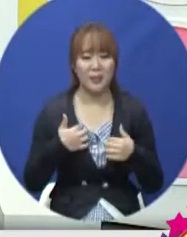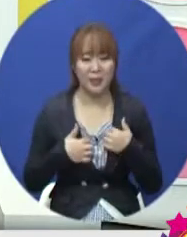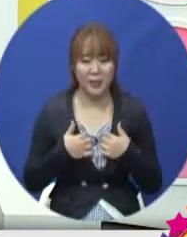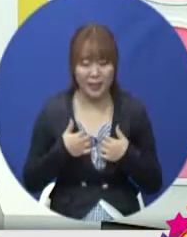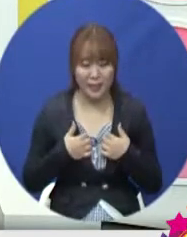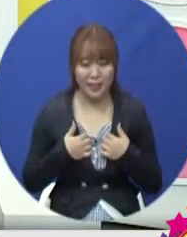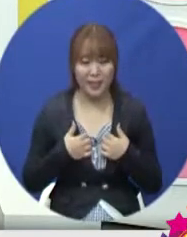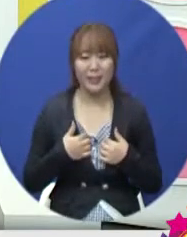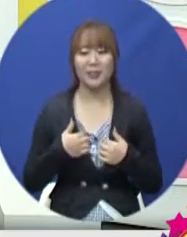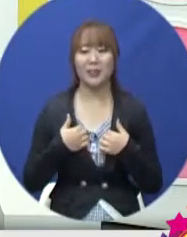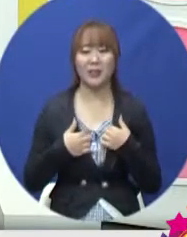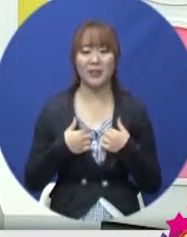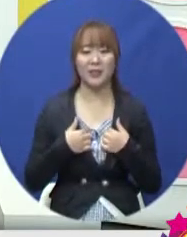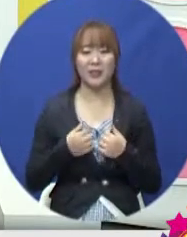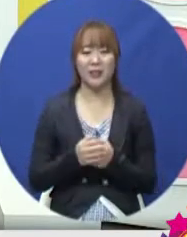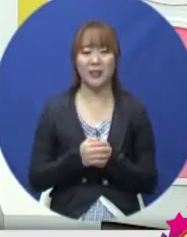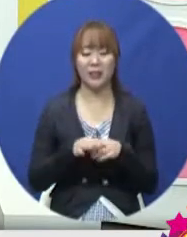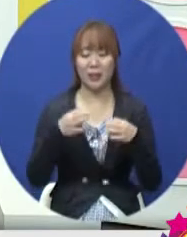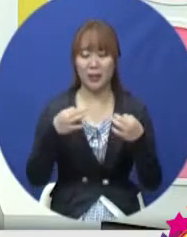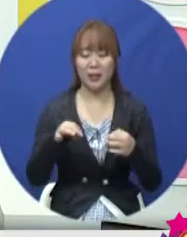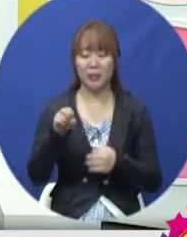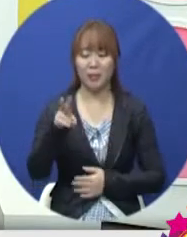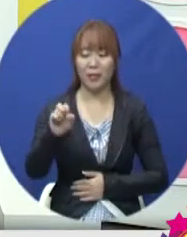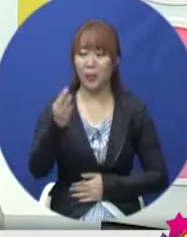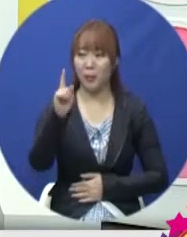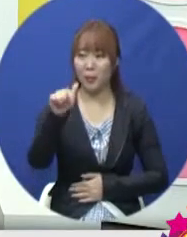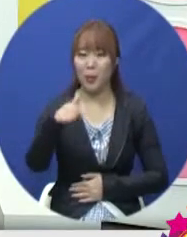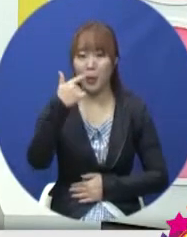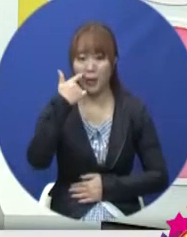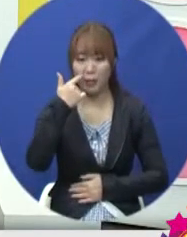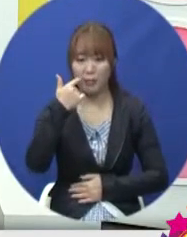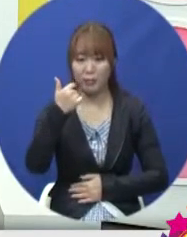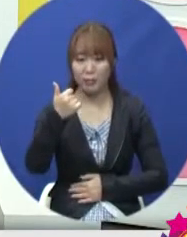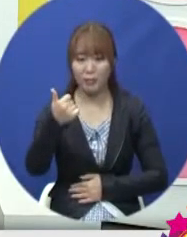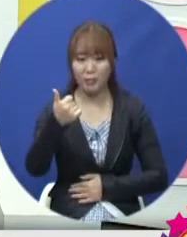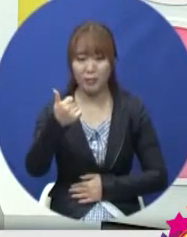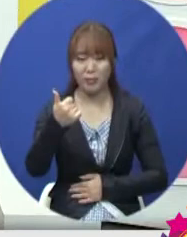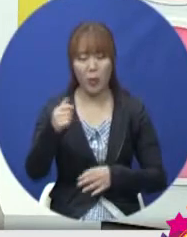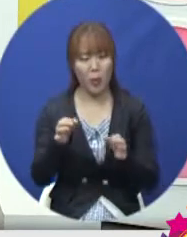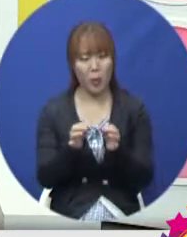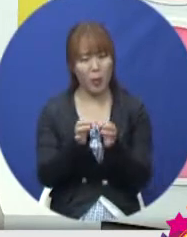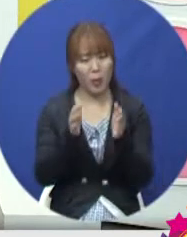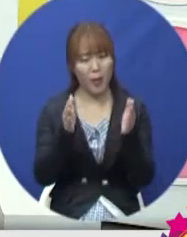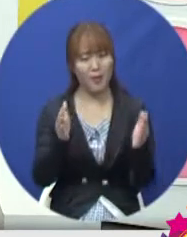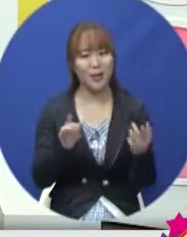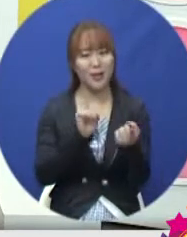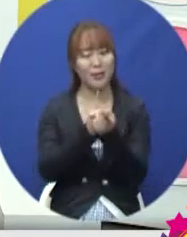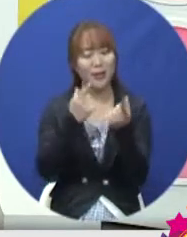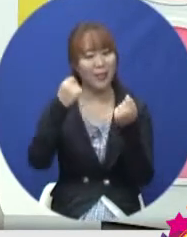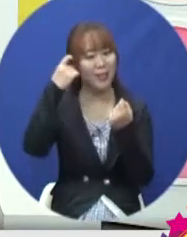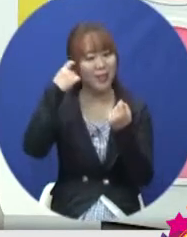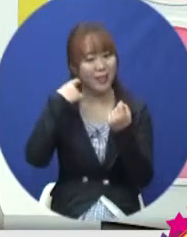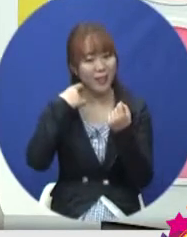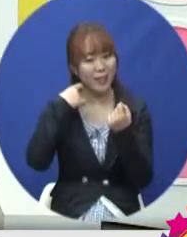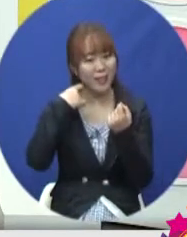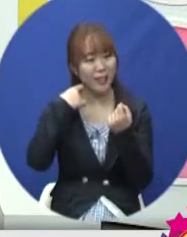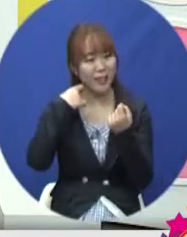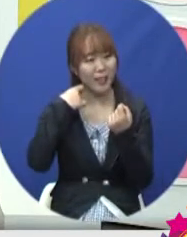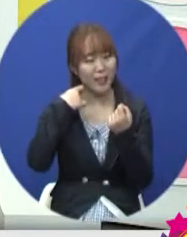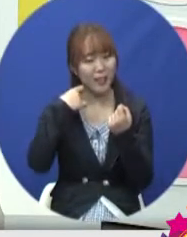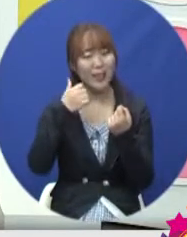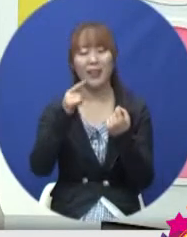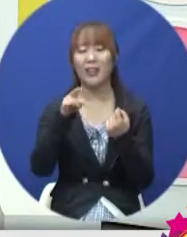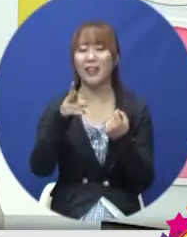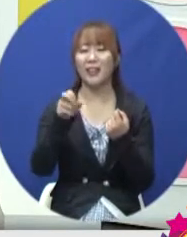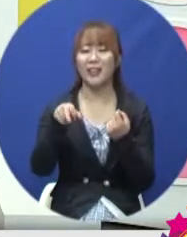반갑습니다. 반갑습니다. 네, 김영복 아버님. 네, 네. 굉장히 오랜만에 뵙는 느낌이에요, 제가. 하명진